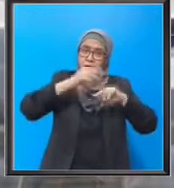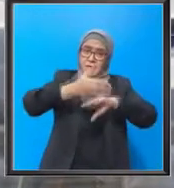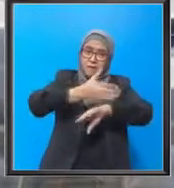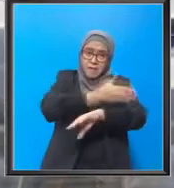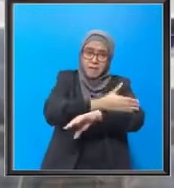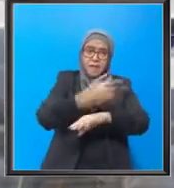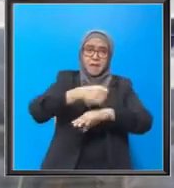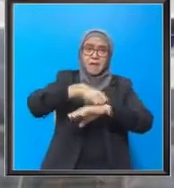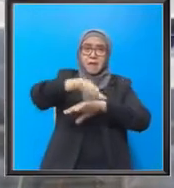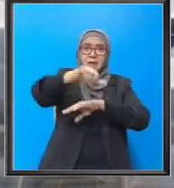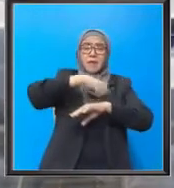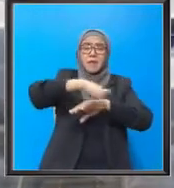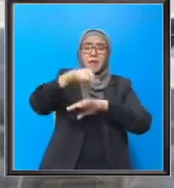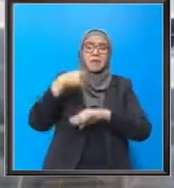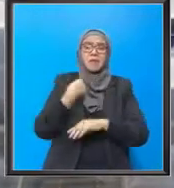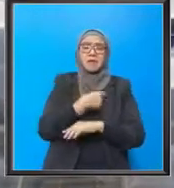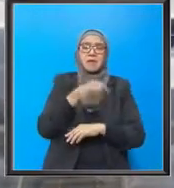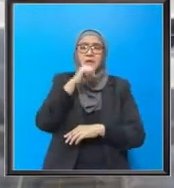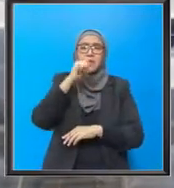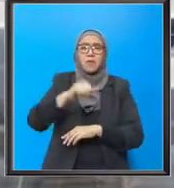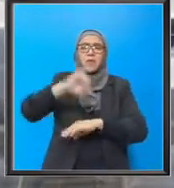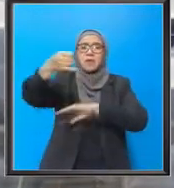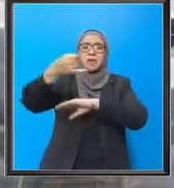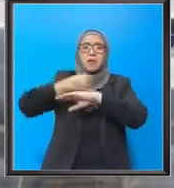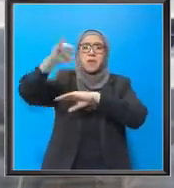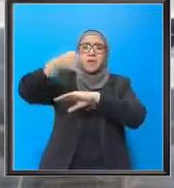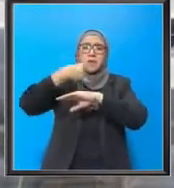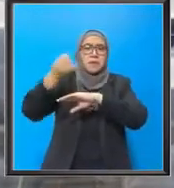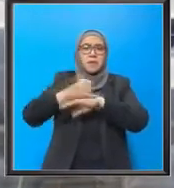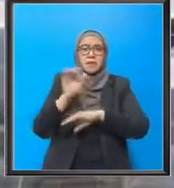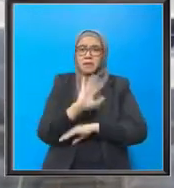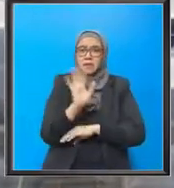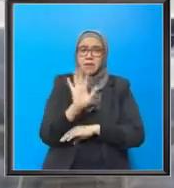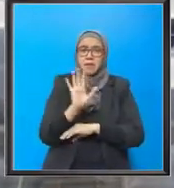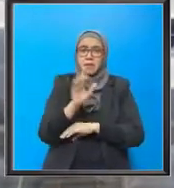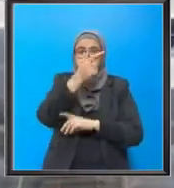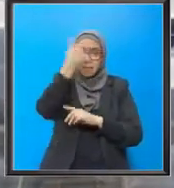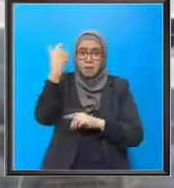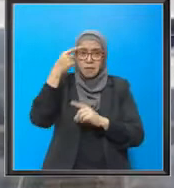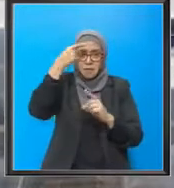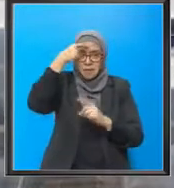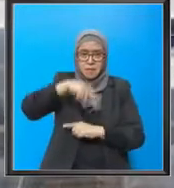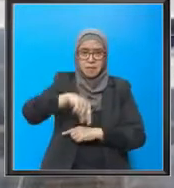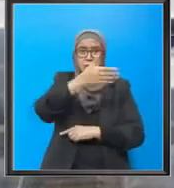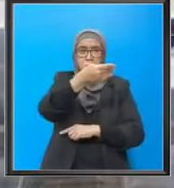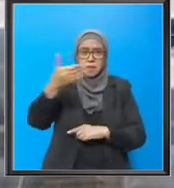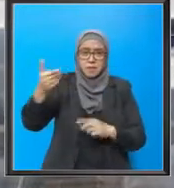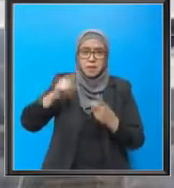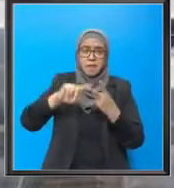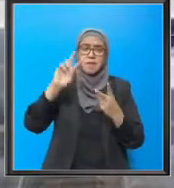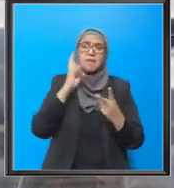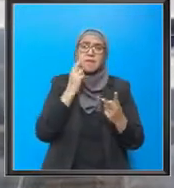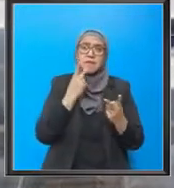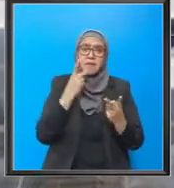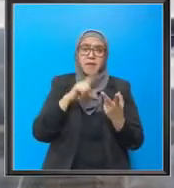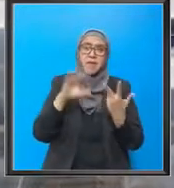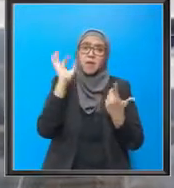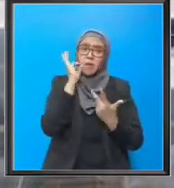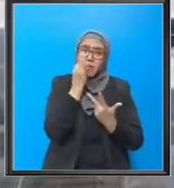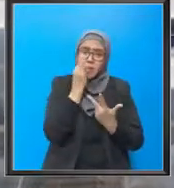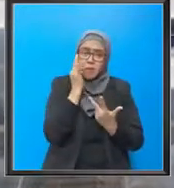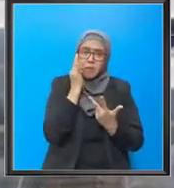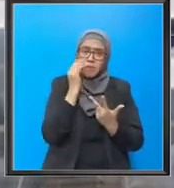Ekspor kita bukan Input semata-mata sebab dari segi perikanan dari segi sayur-sayuran buah-buahan